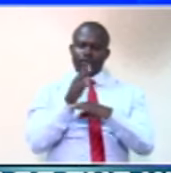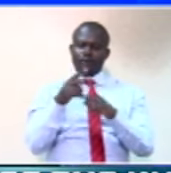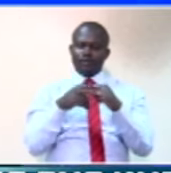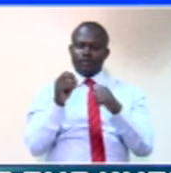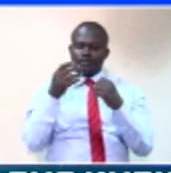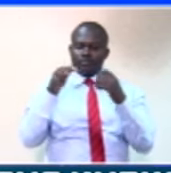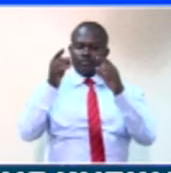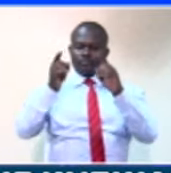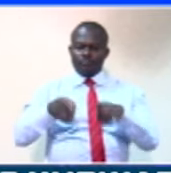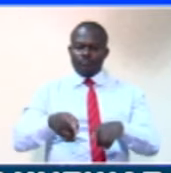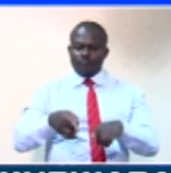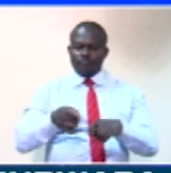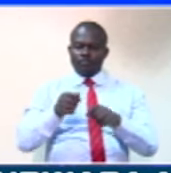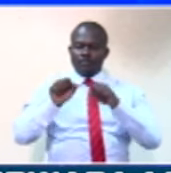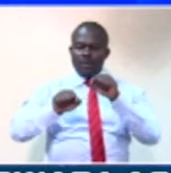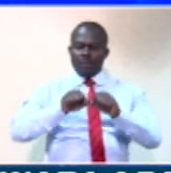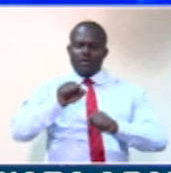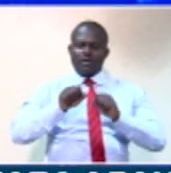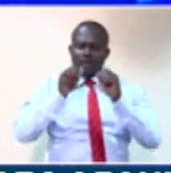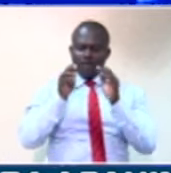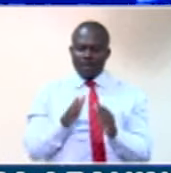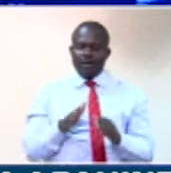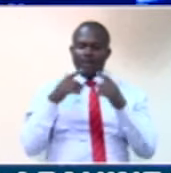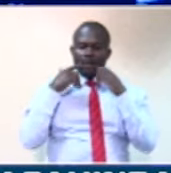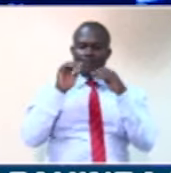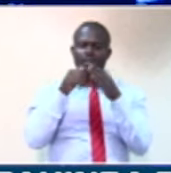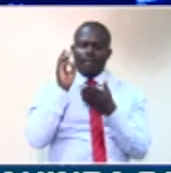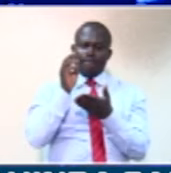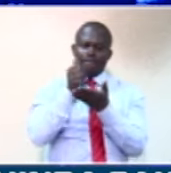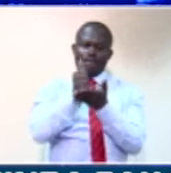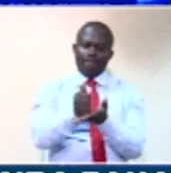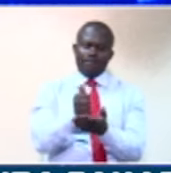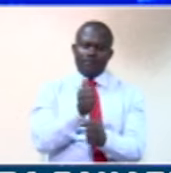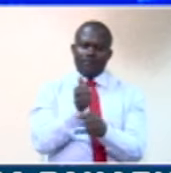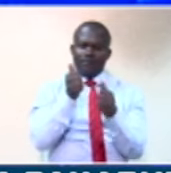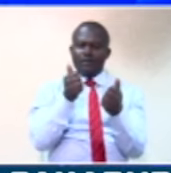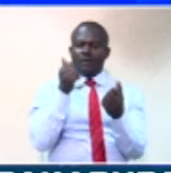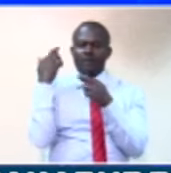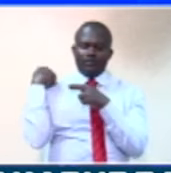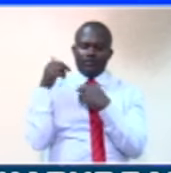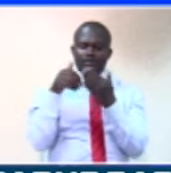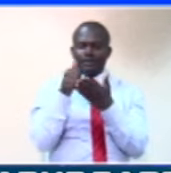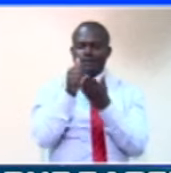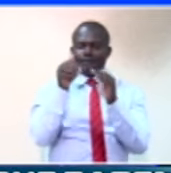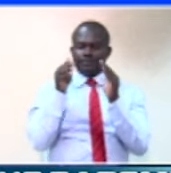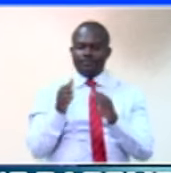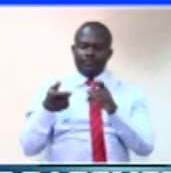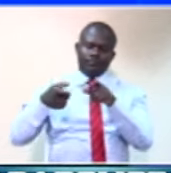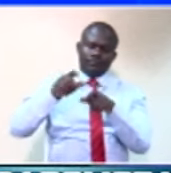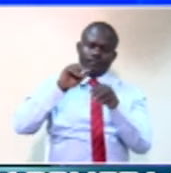bamaze gushyikirizwa amagare. Abajyanama baravuga ko aje kubafasha gusohoza inshingano zabo zirimo gufasha abahinzi